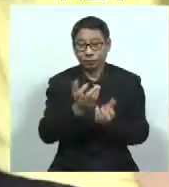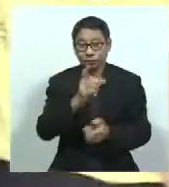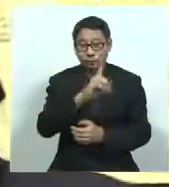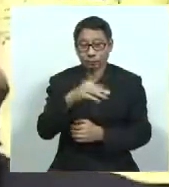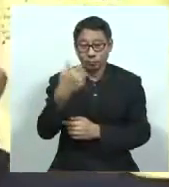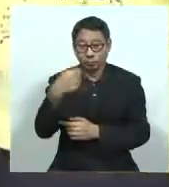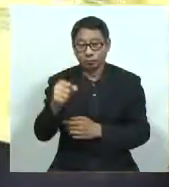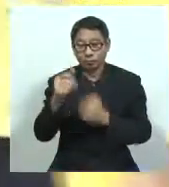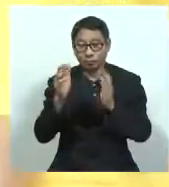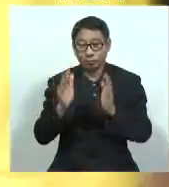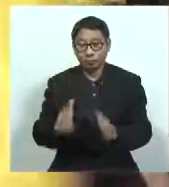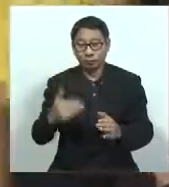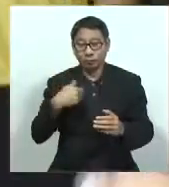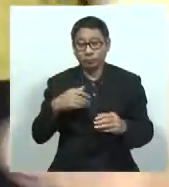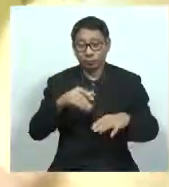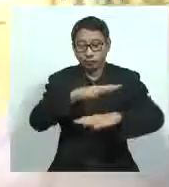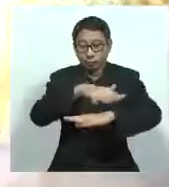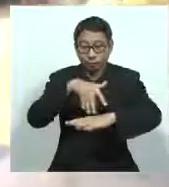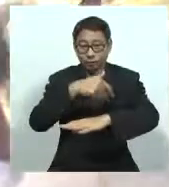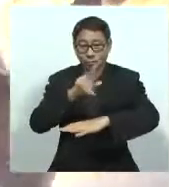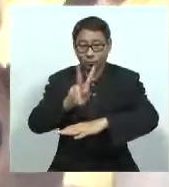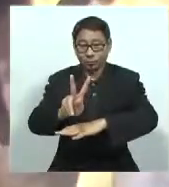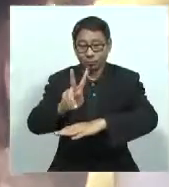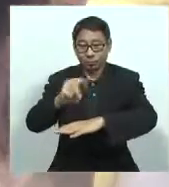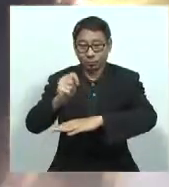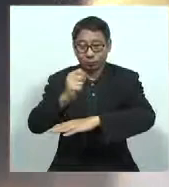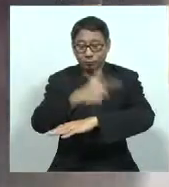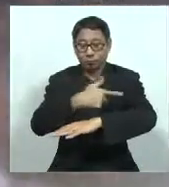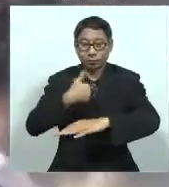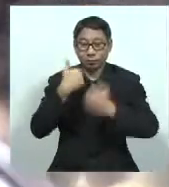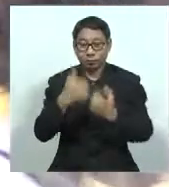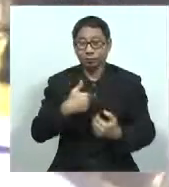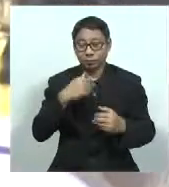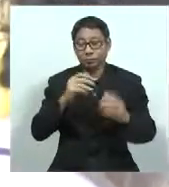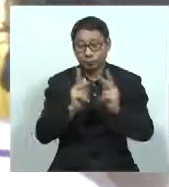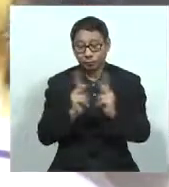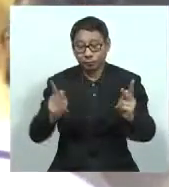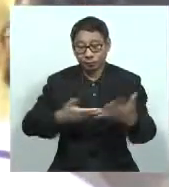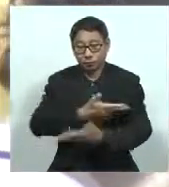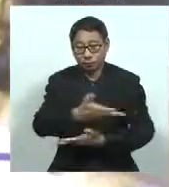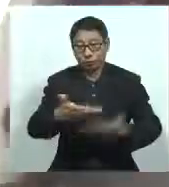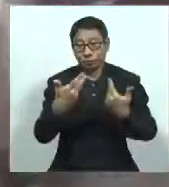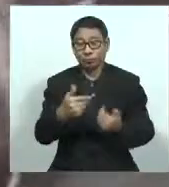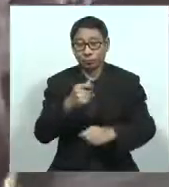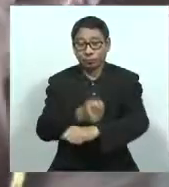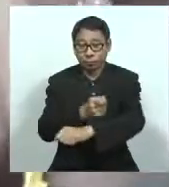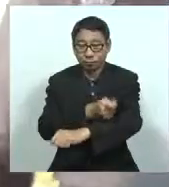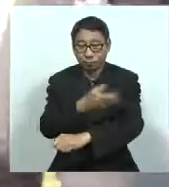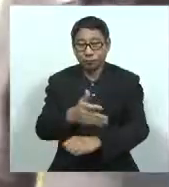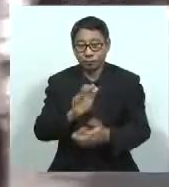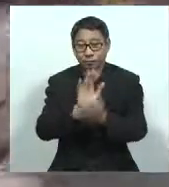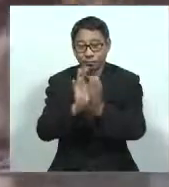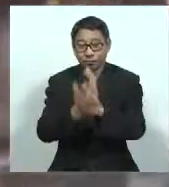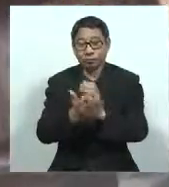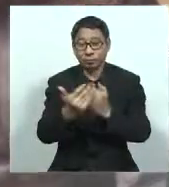ผงค้าเนื้อที่ประมาณ2งานนะคะเบื้องต้นได้ร่วมหารือกับทางคณะกรรมการแล้วในเรื่องของการเยียวยาแล้วก็ปรับปรุ